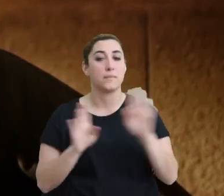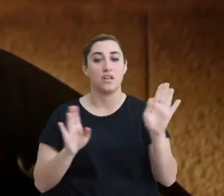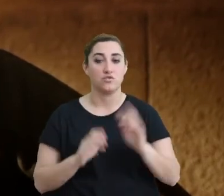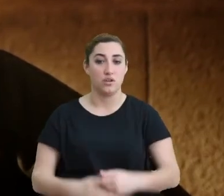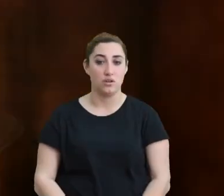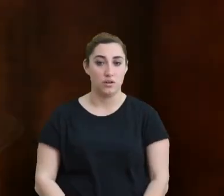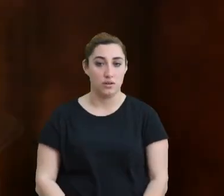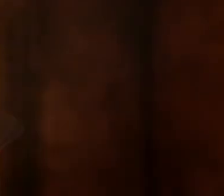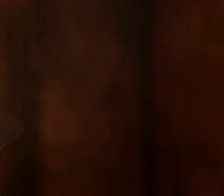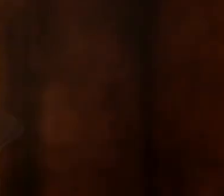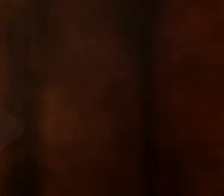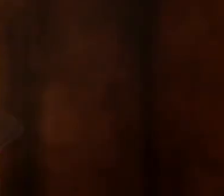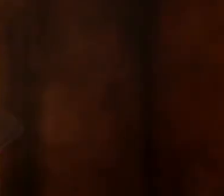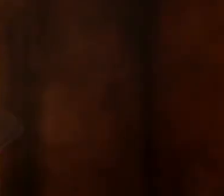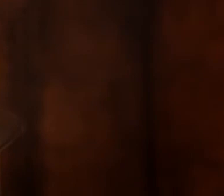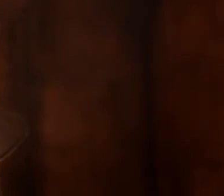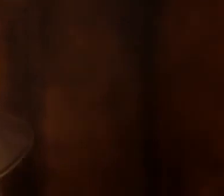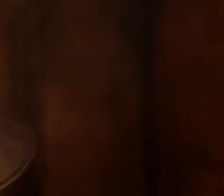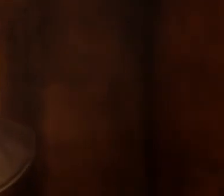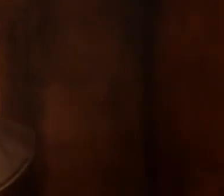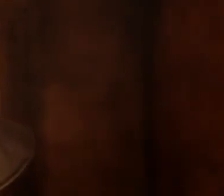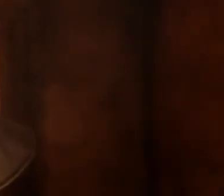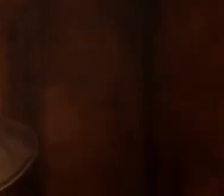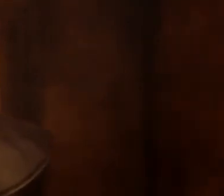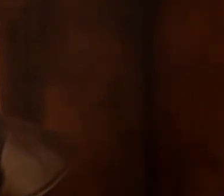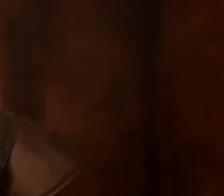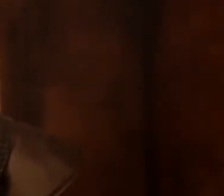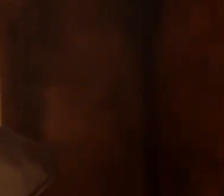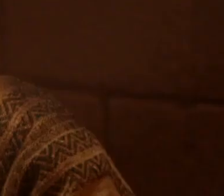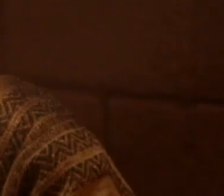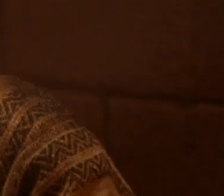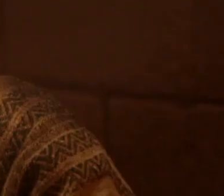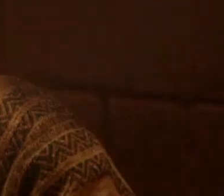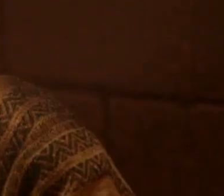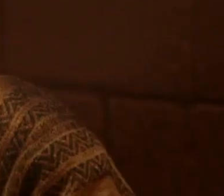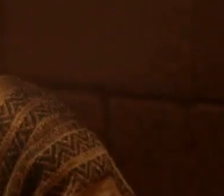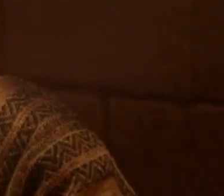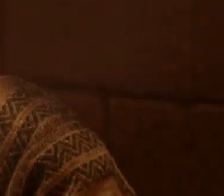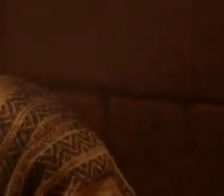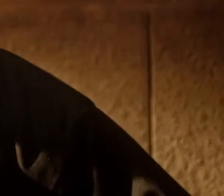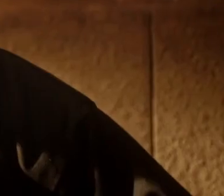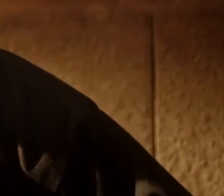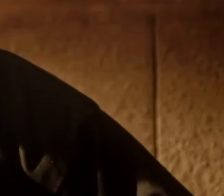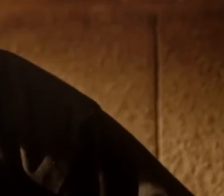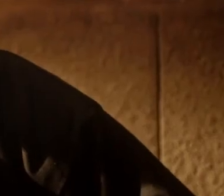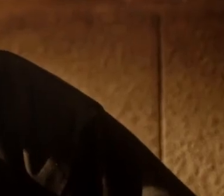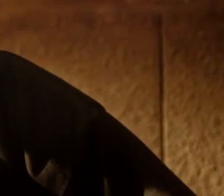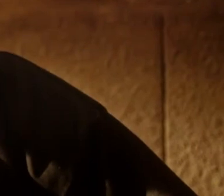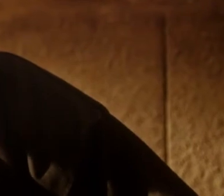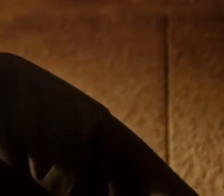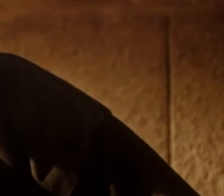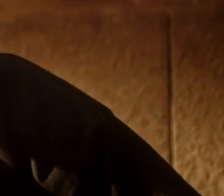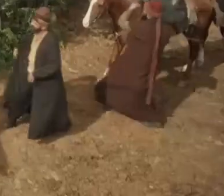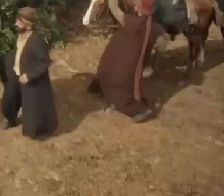kulağı vardır. Subaşı emredersiniz der gibi kafayı yiyip çıkışa yöneldi. Bu meseleden dolayı son derece rahatsız.